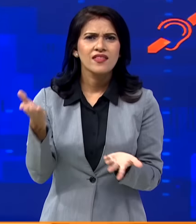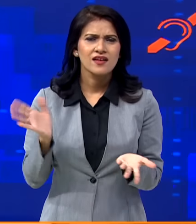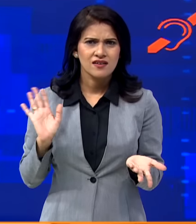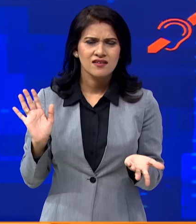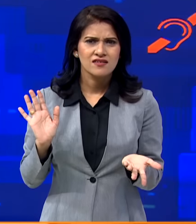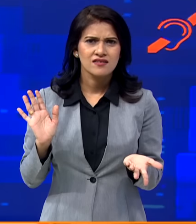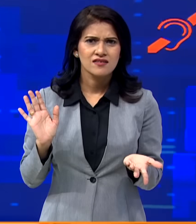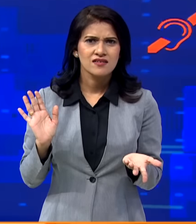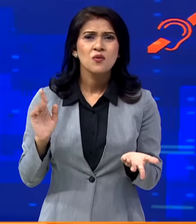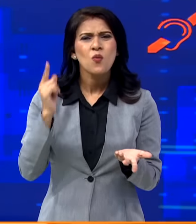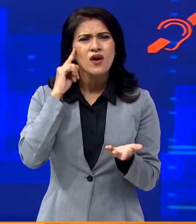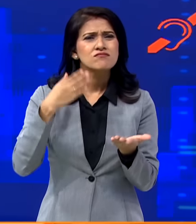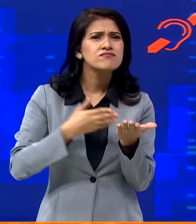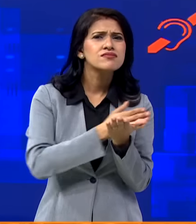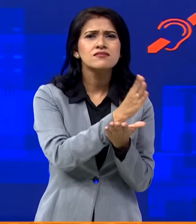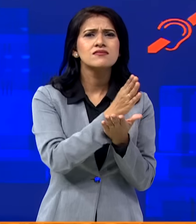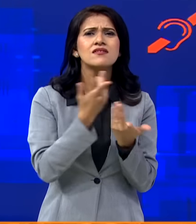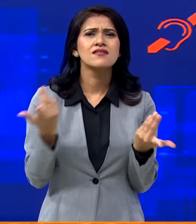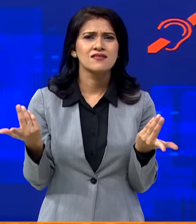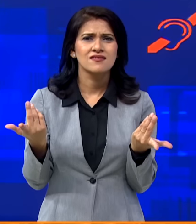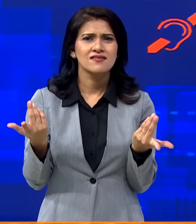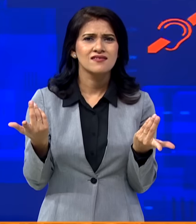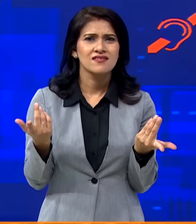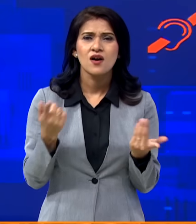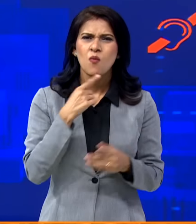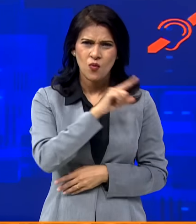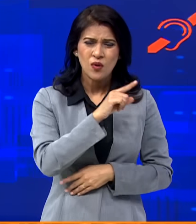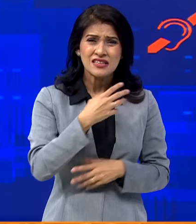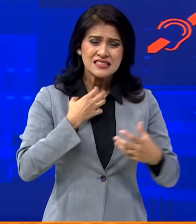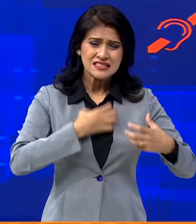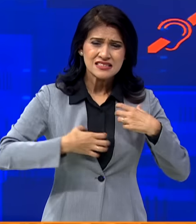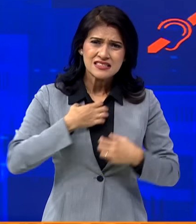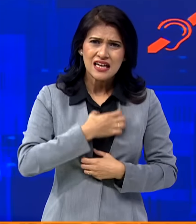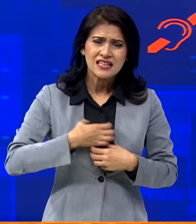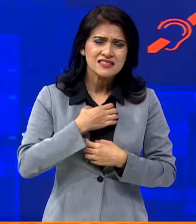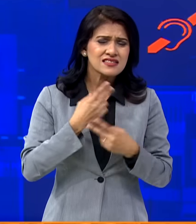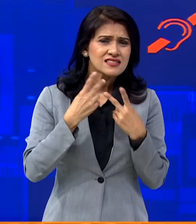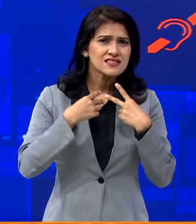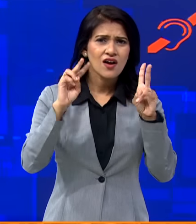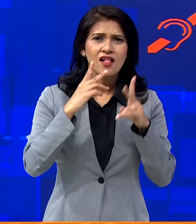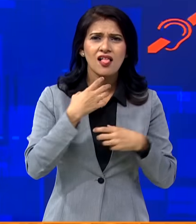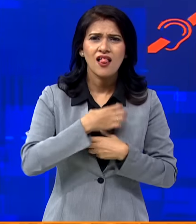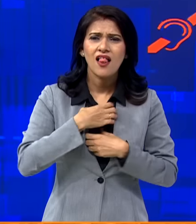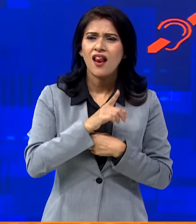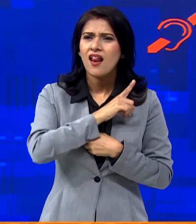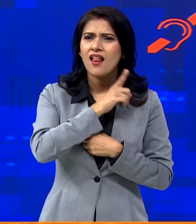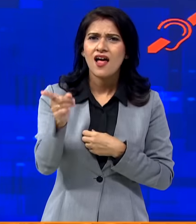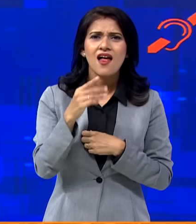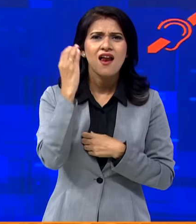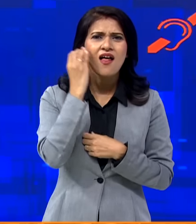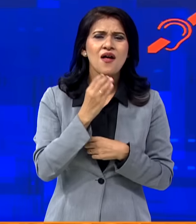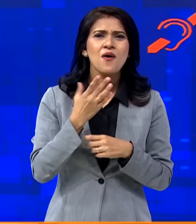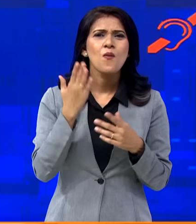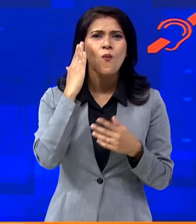पूछिए पूछना राहुल गांधी से कभ कि भा तुम मोदी से इतनी नफरत क्यों करते हो और आपने इस